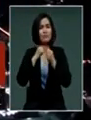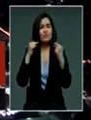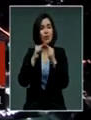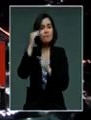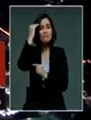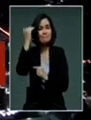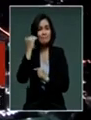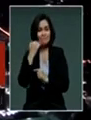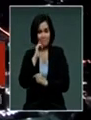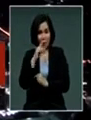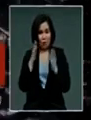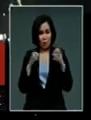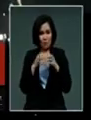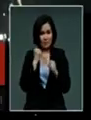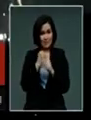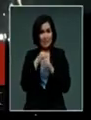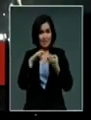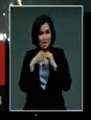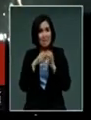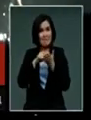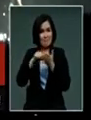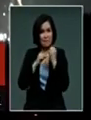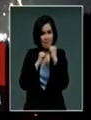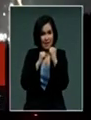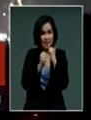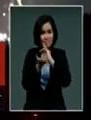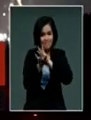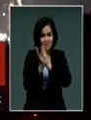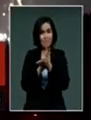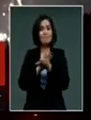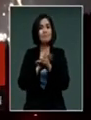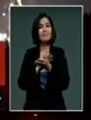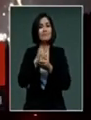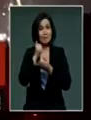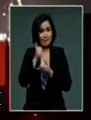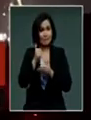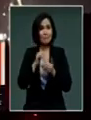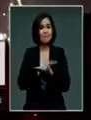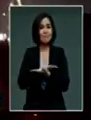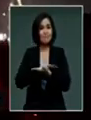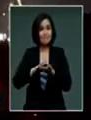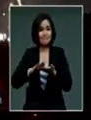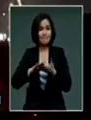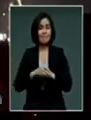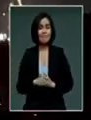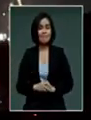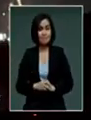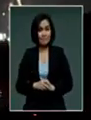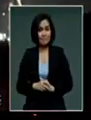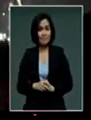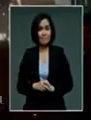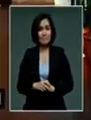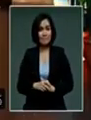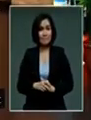าตอนนี้คณะทำงานพยายามแก้ไขปัญหาจนสามารถกลับไปเป็นปกติได้ในวันต่อมาเป็นที่เรียบร้อยค่ะ